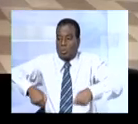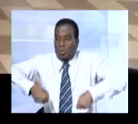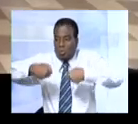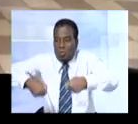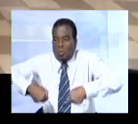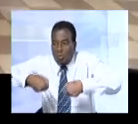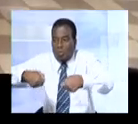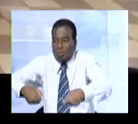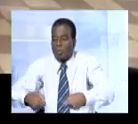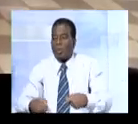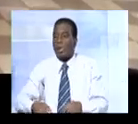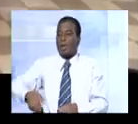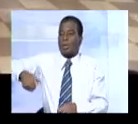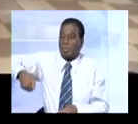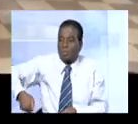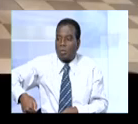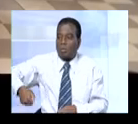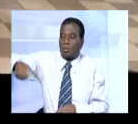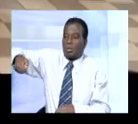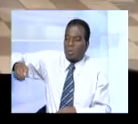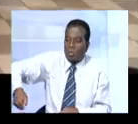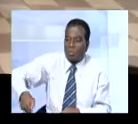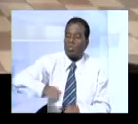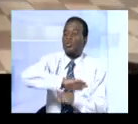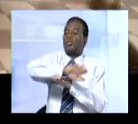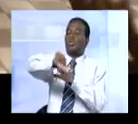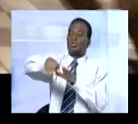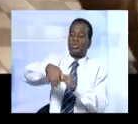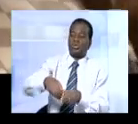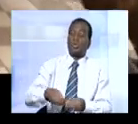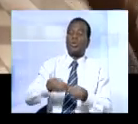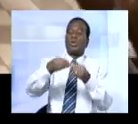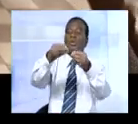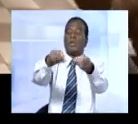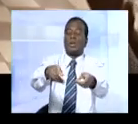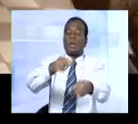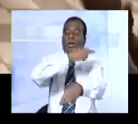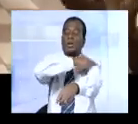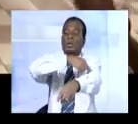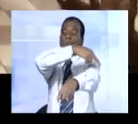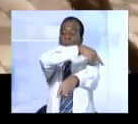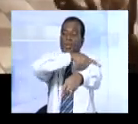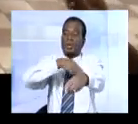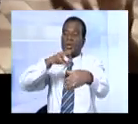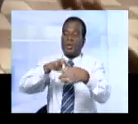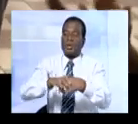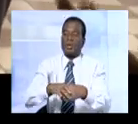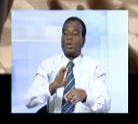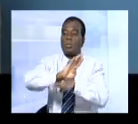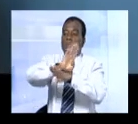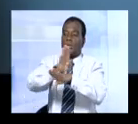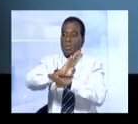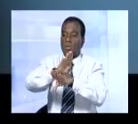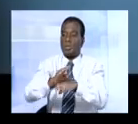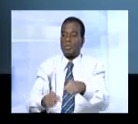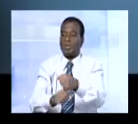autres matériels sanitaires offerts au centre de santé Sainte-Marie du monastère de Boaké. Un don de la mairie de Boaké